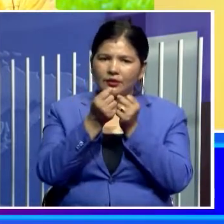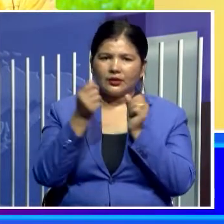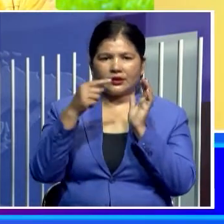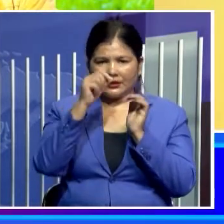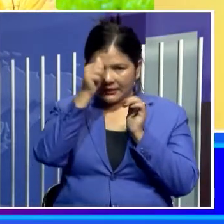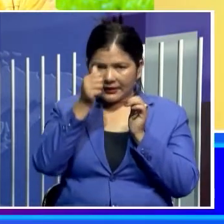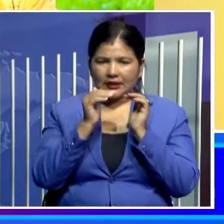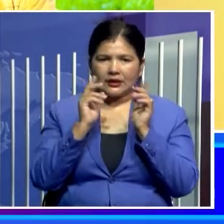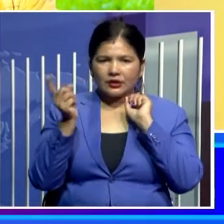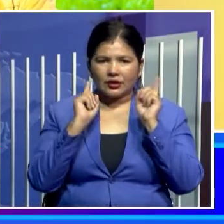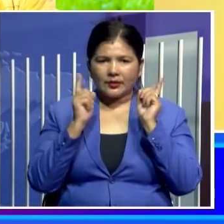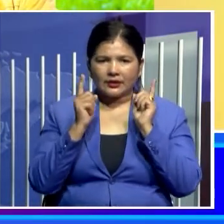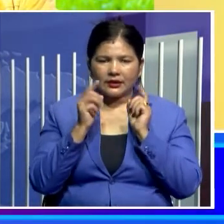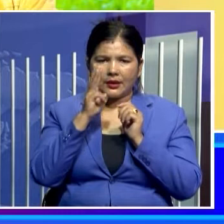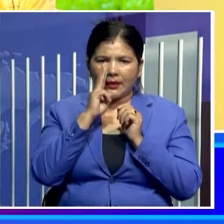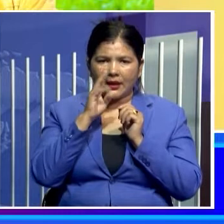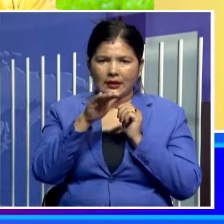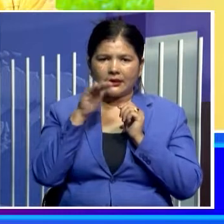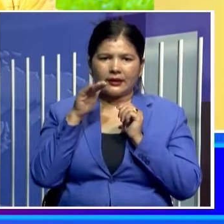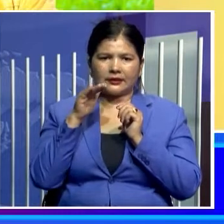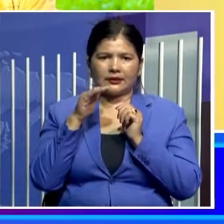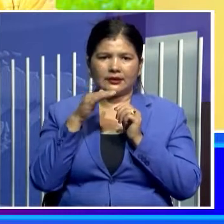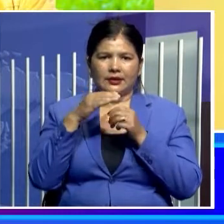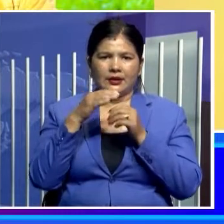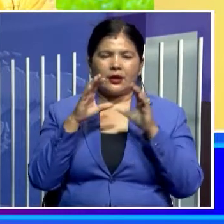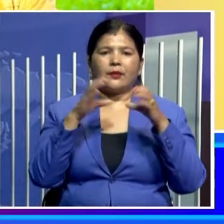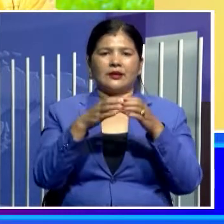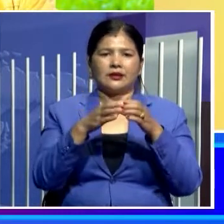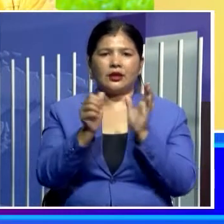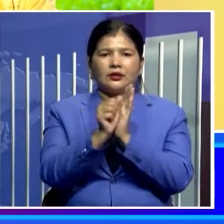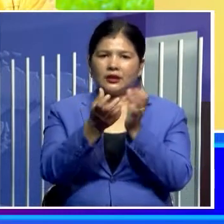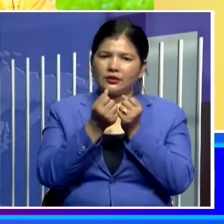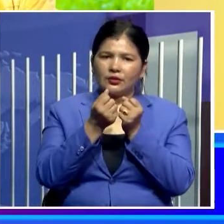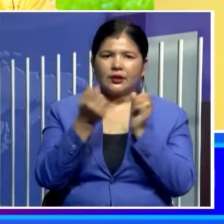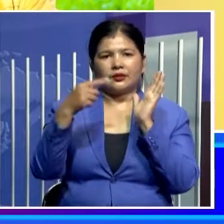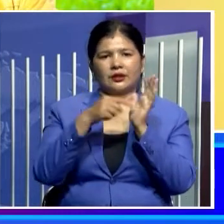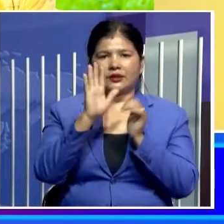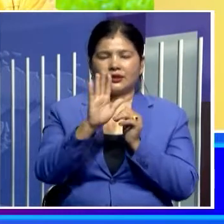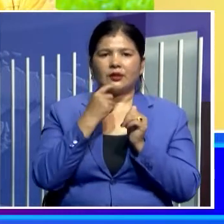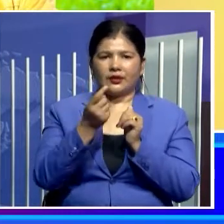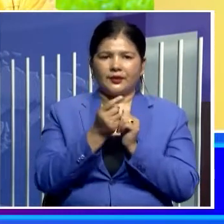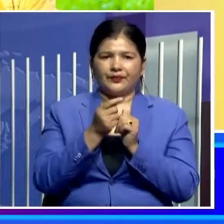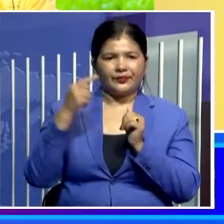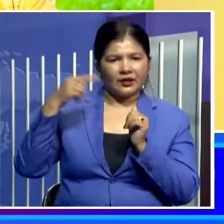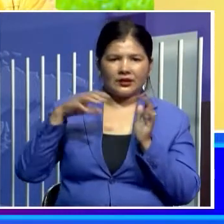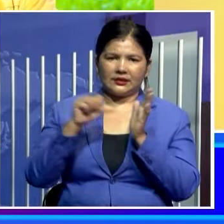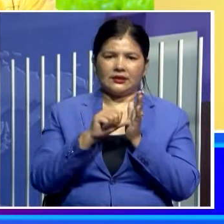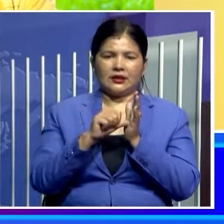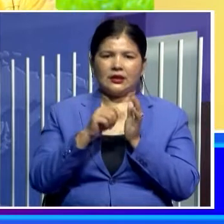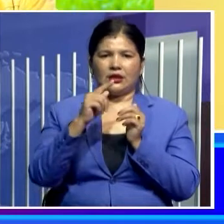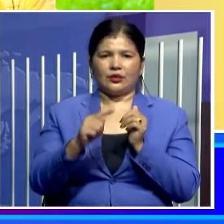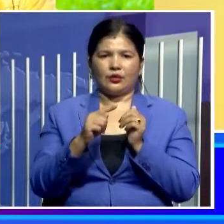टिकापुर नगरपालिकामा नागरिक उन्मुक्ति पार्टीले त्यहाँ अग्रता लिइरहेको देखिन्छ भने कैलाली जिल्लाकै